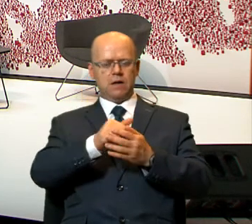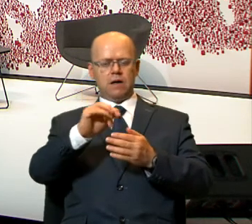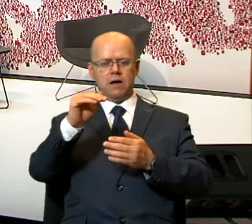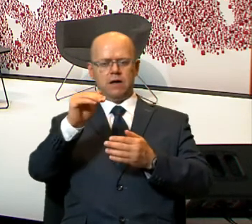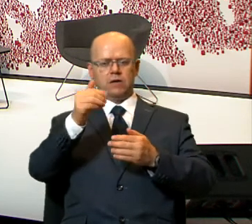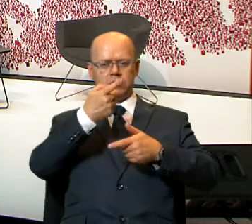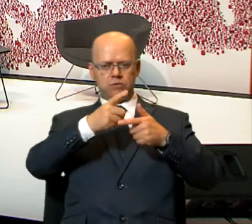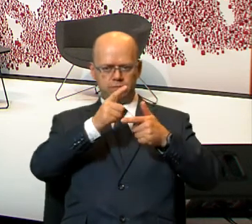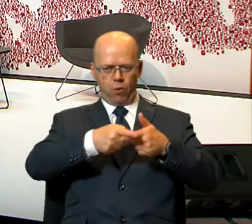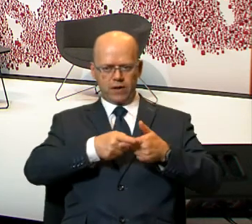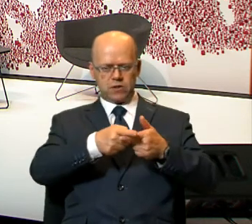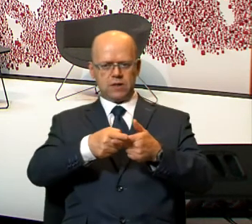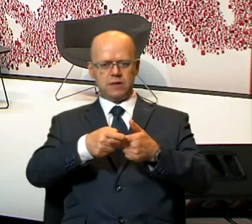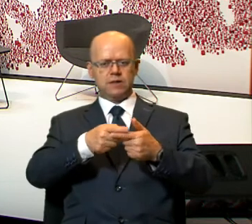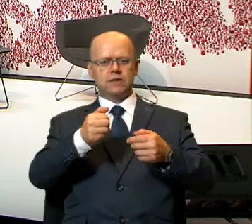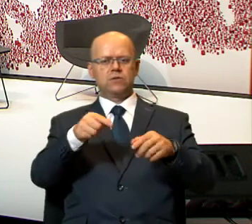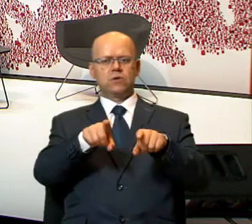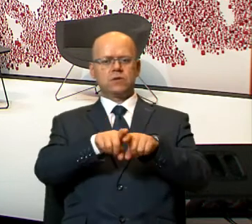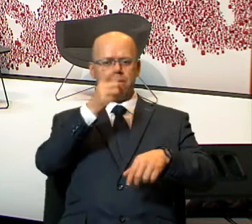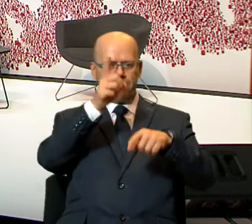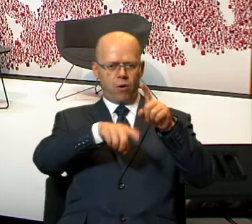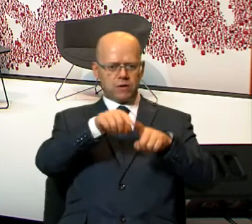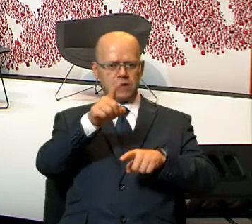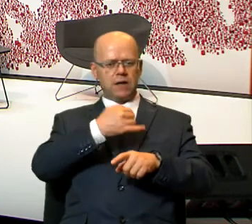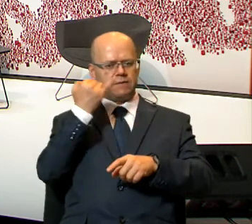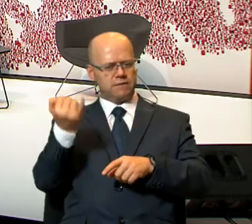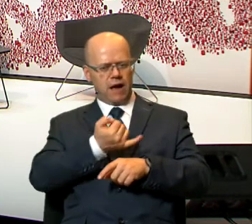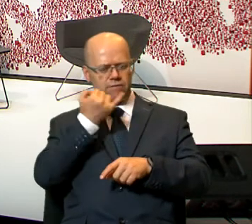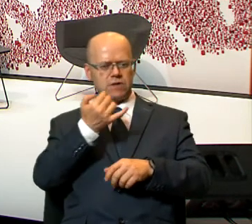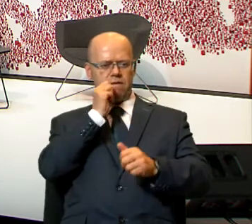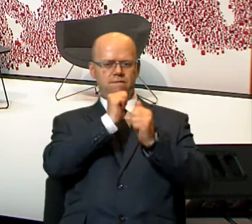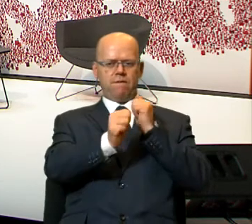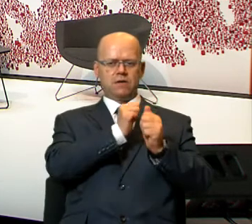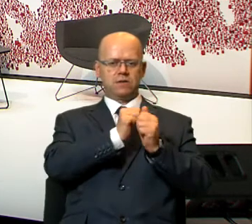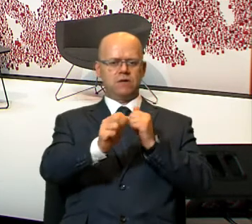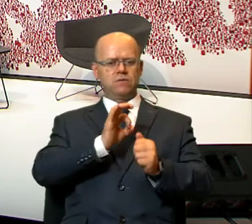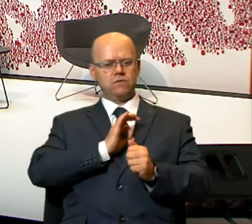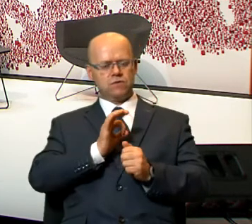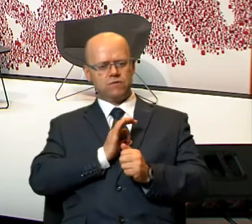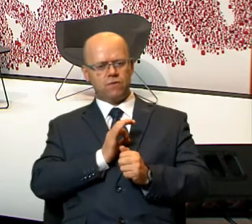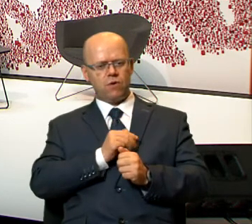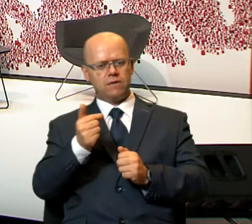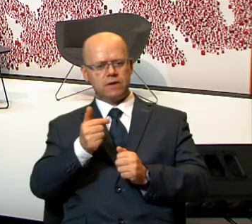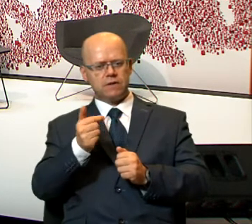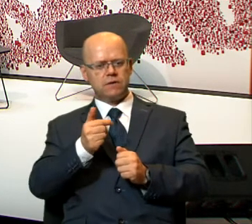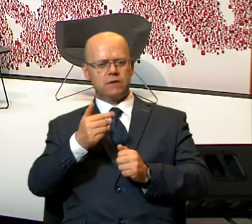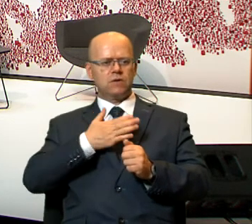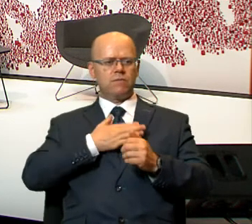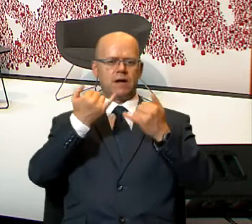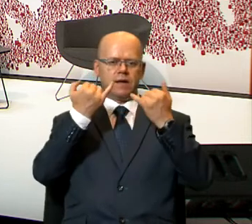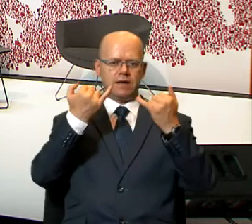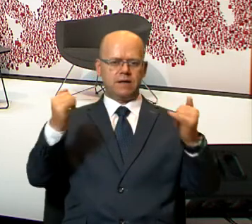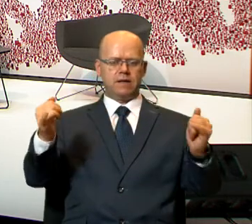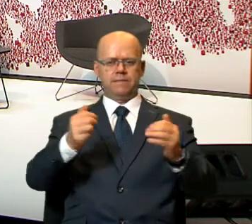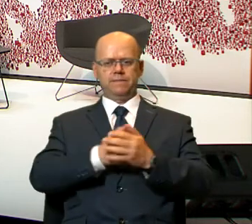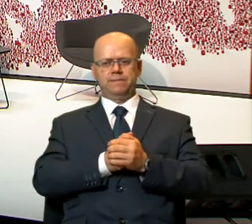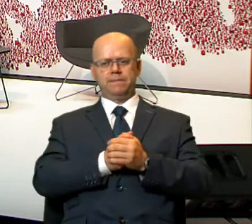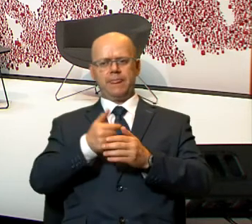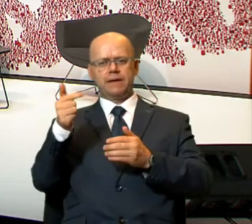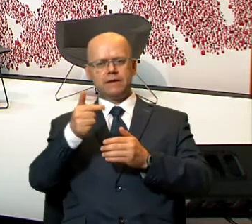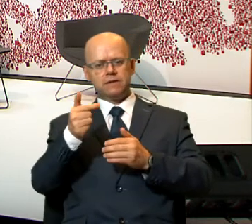takich pojęć, że polityka to walka, gdzie walczymy o swoje interesy przeciwko tym, którzy mają inne